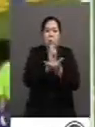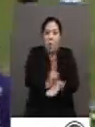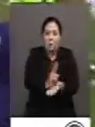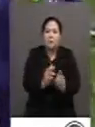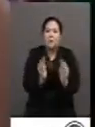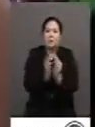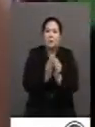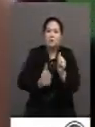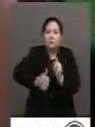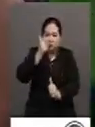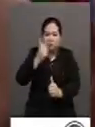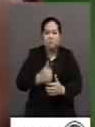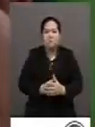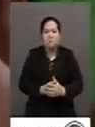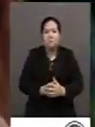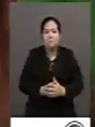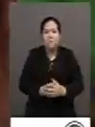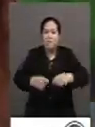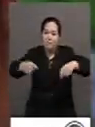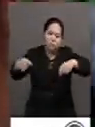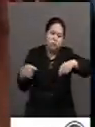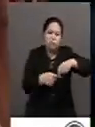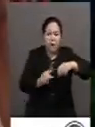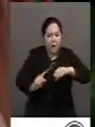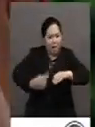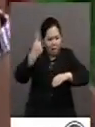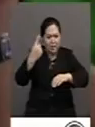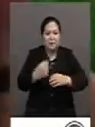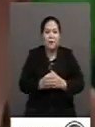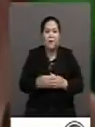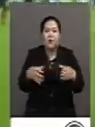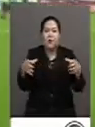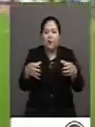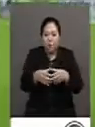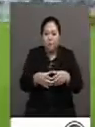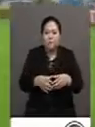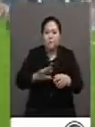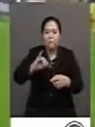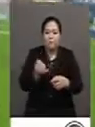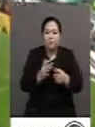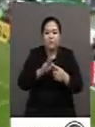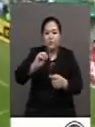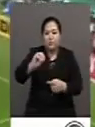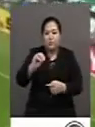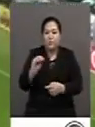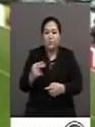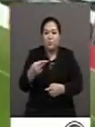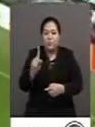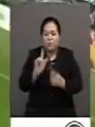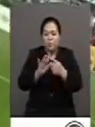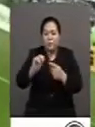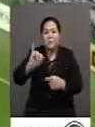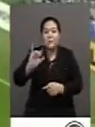นี้ไปครองได้สำเร็จครับนี่เป็นประตูแรกนะครับที่ทางฝั่งของชุนบุกคุณไดขึ้นนำไปก่อนนะครับเป็นจังหวะ